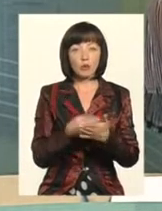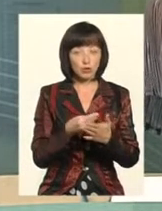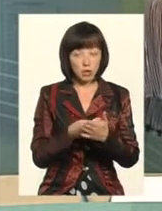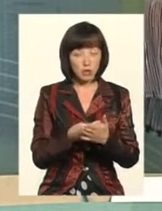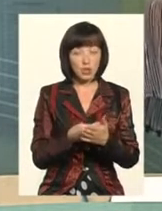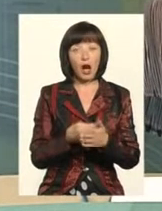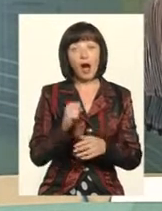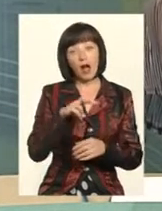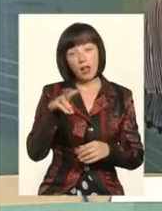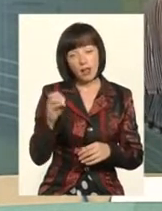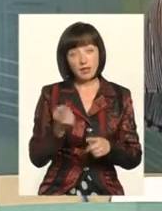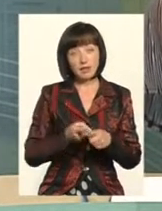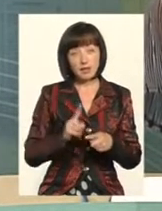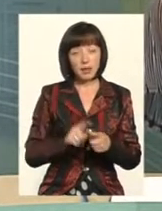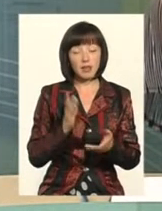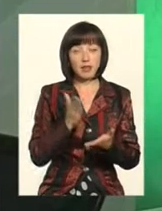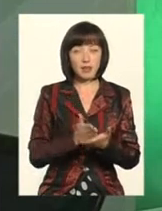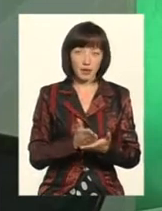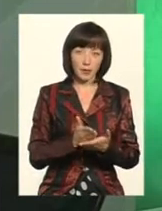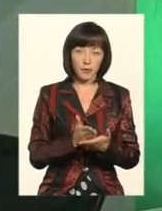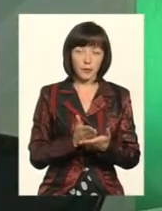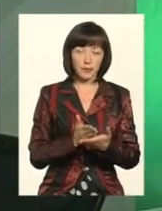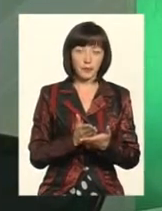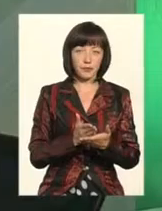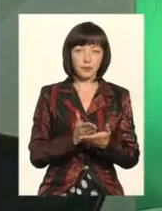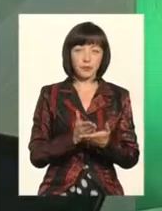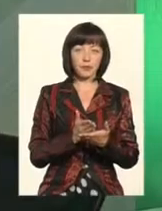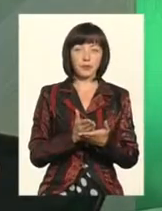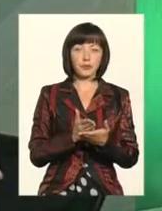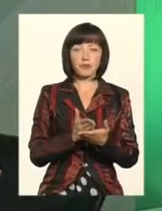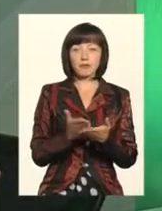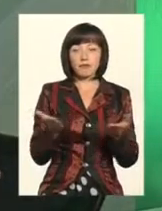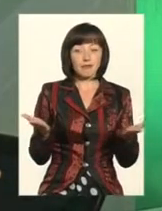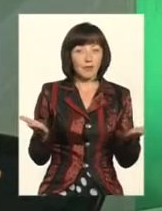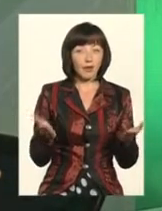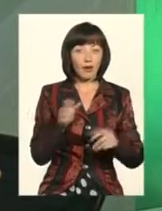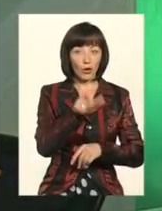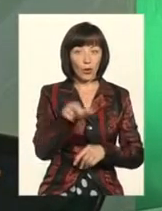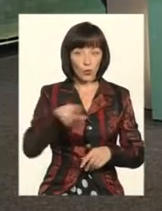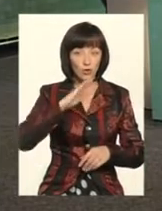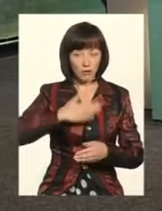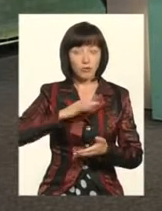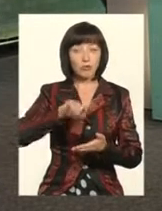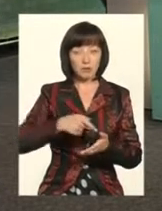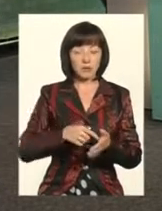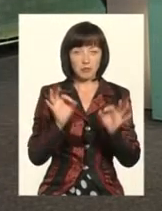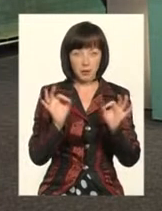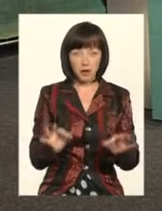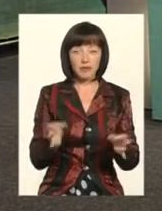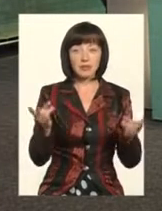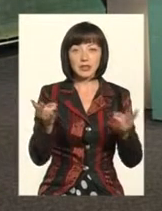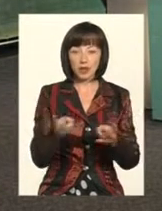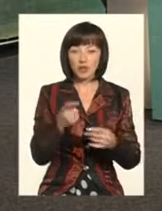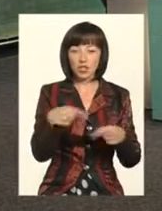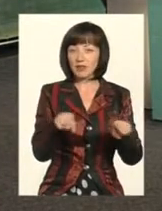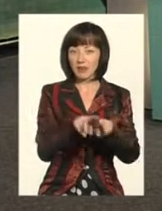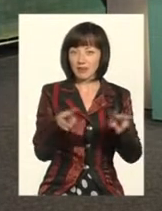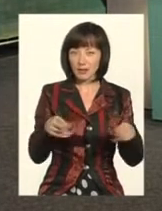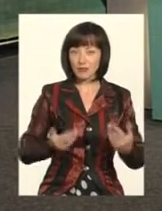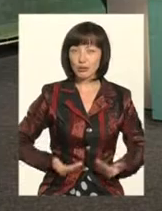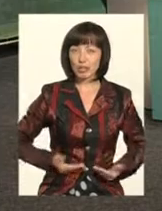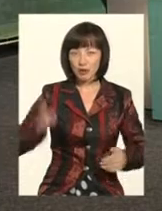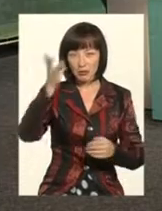тим, це є оце от, нікуди не дінеться, мешканці нашого міста, так? Їх треба, і вони такі самі